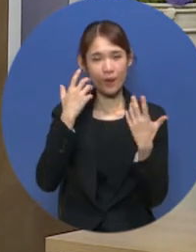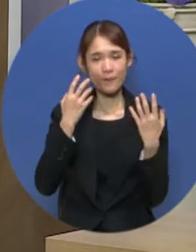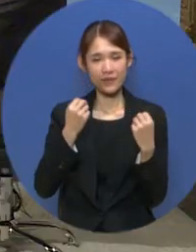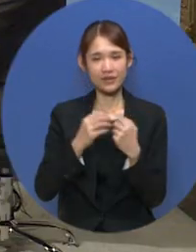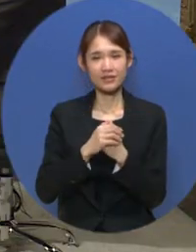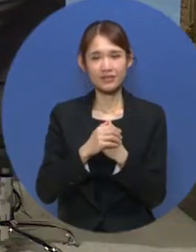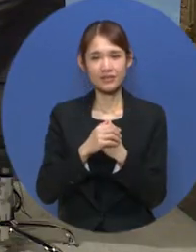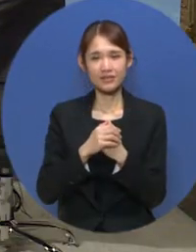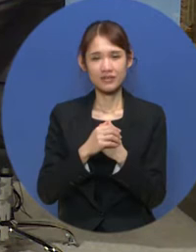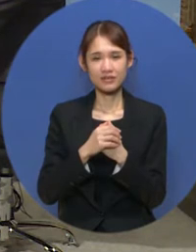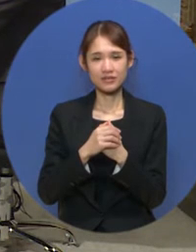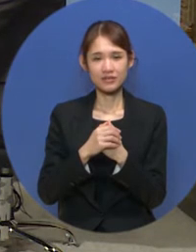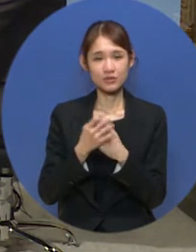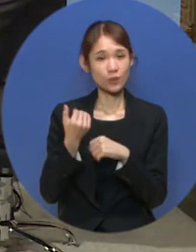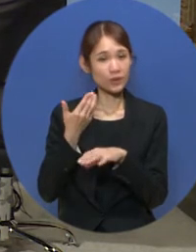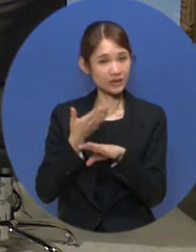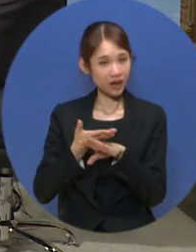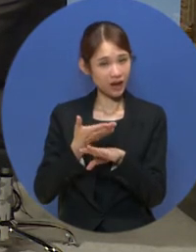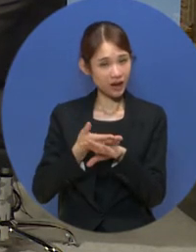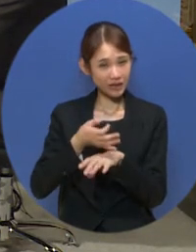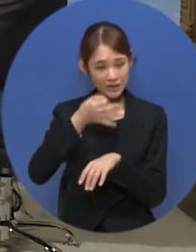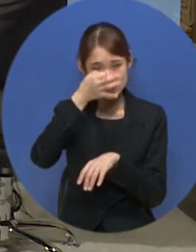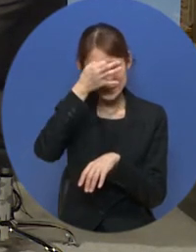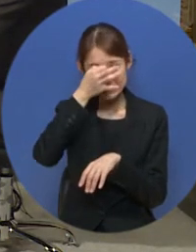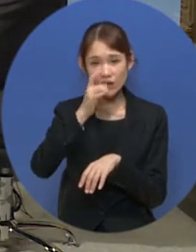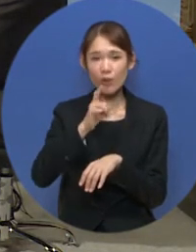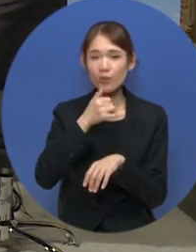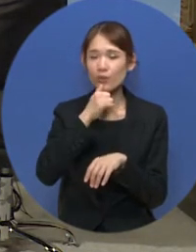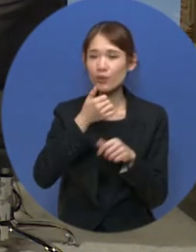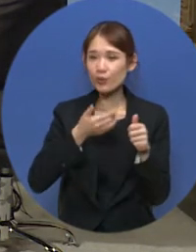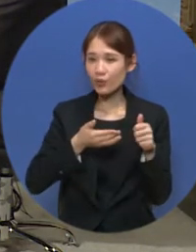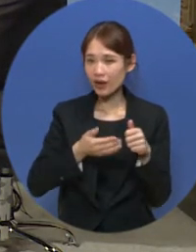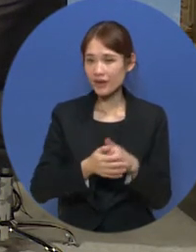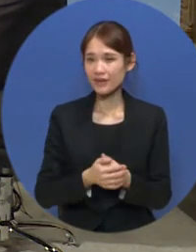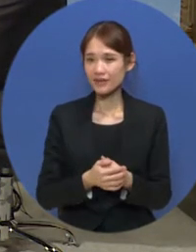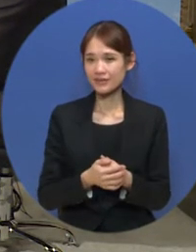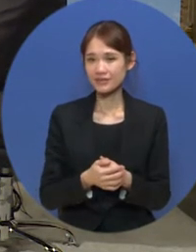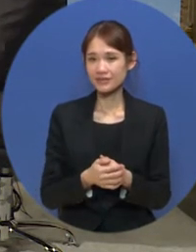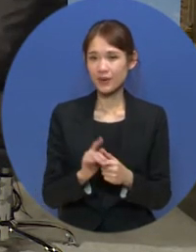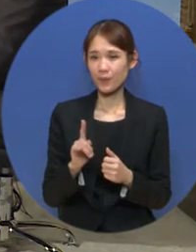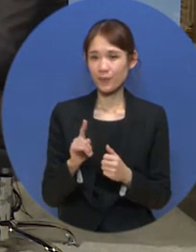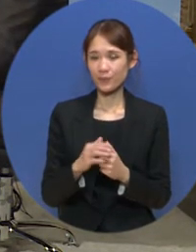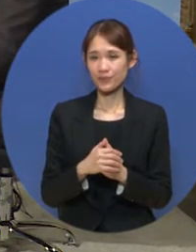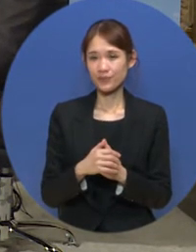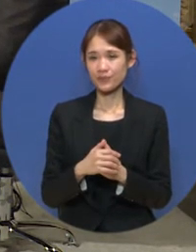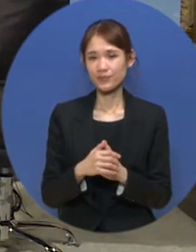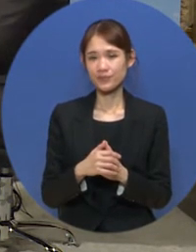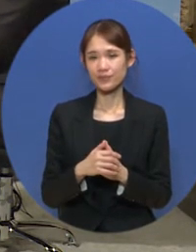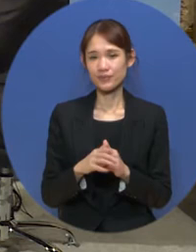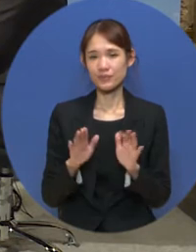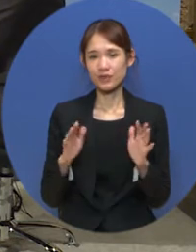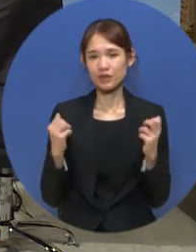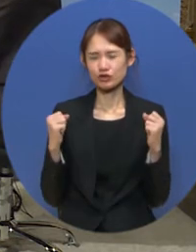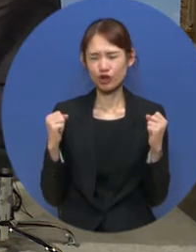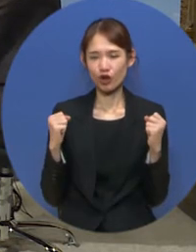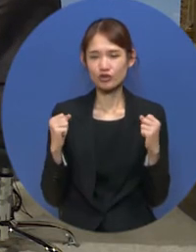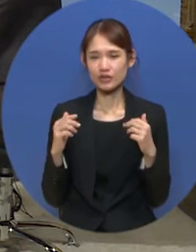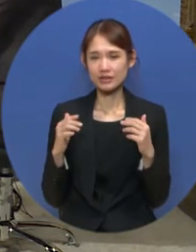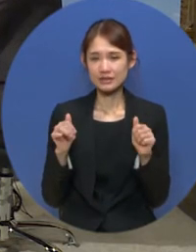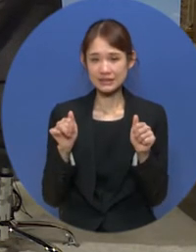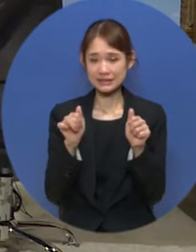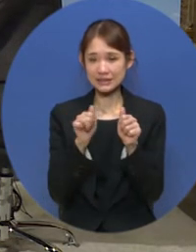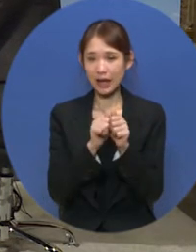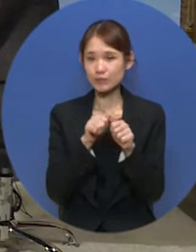드네요. 그럼 이 밖에도 또 다른 기능에 대해서 소개해 주실 부분이 있으신가요? 네, 이번 겨울에 이제